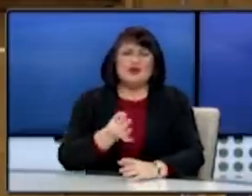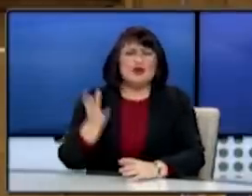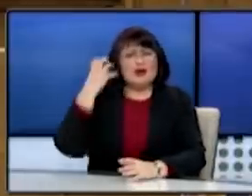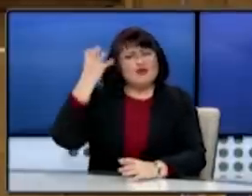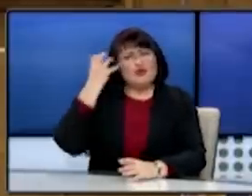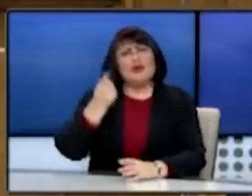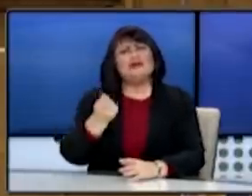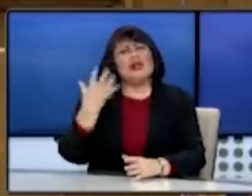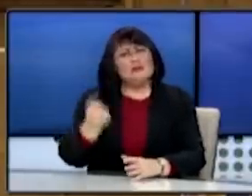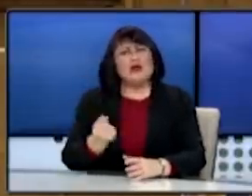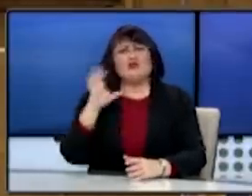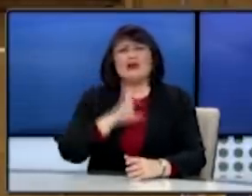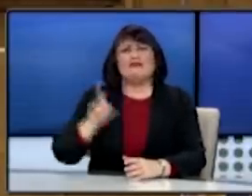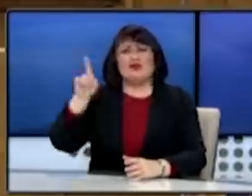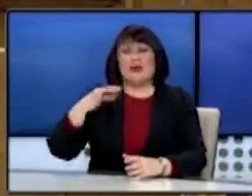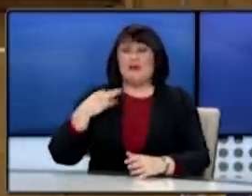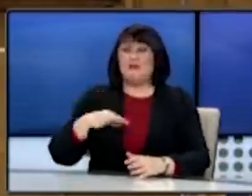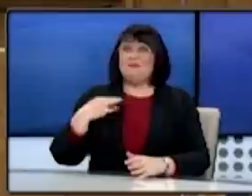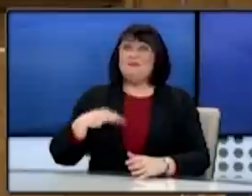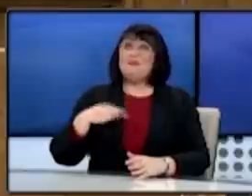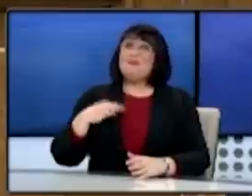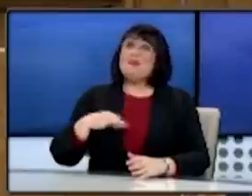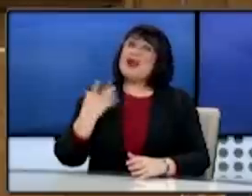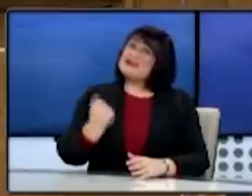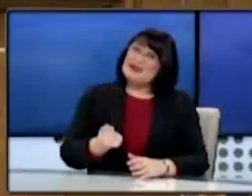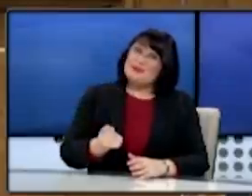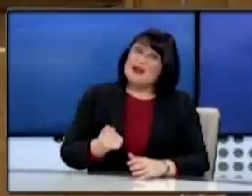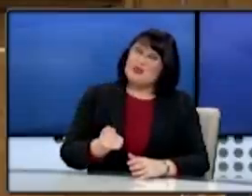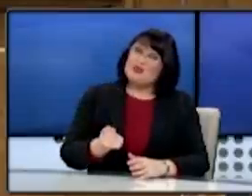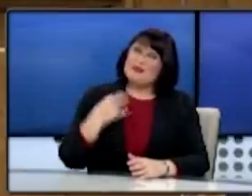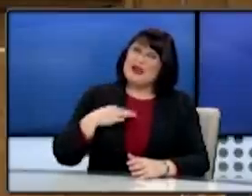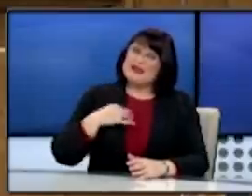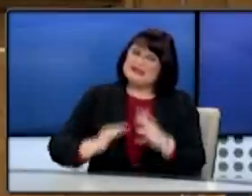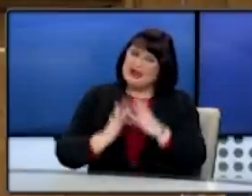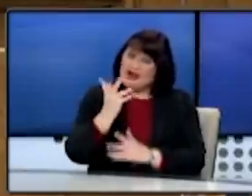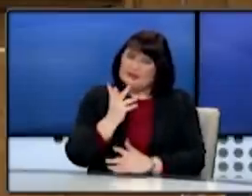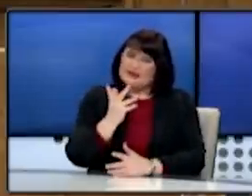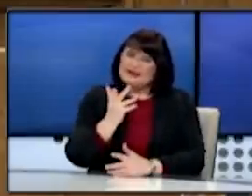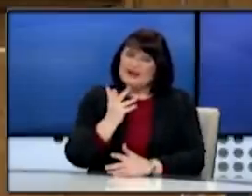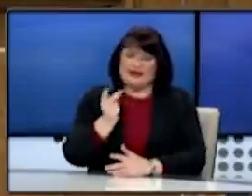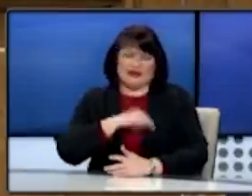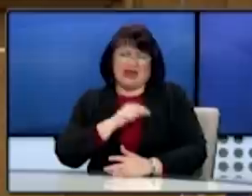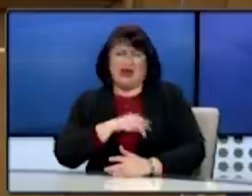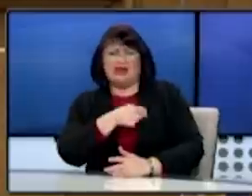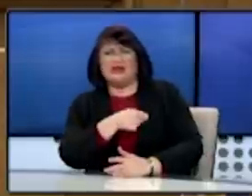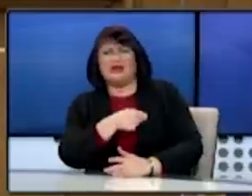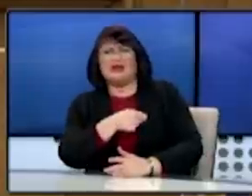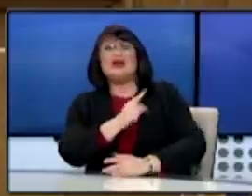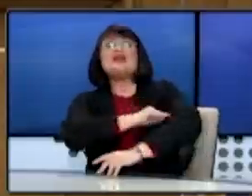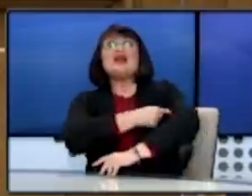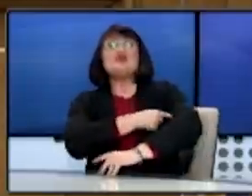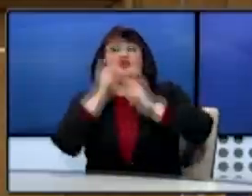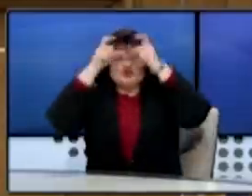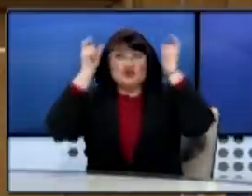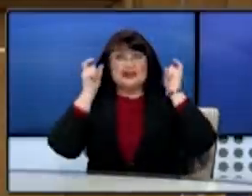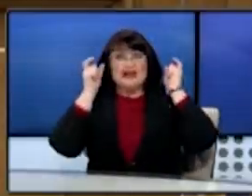λεφτά υπάρχουν για τις πράσινες ενεργειακές business που ιεραρχεί το κεφάλαιο για να έχει κέρδη, αλλά για γιατρούς,